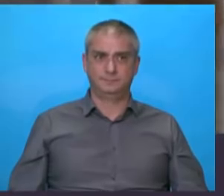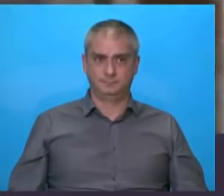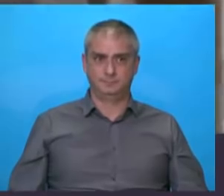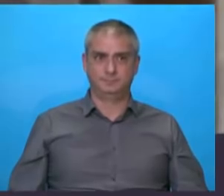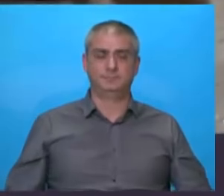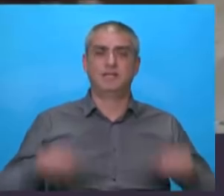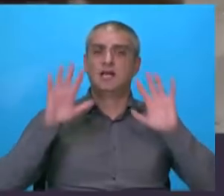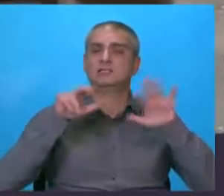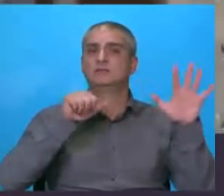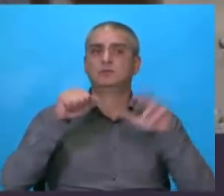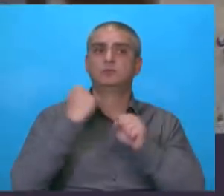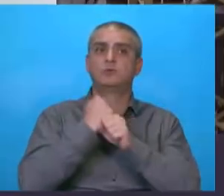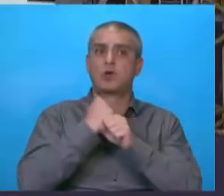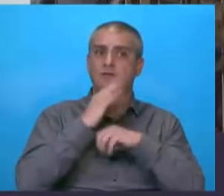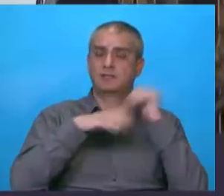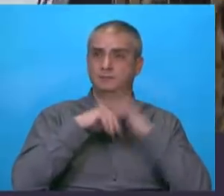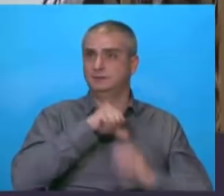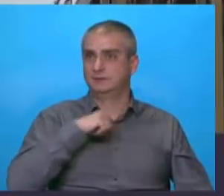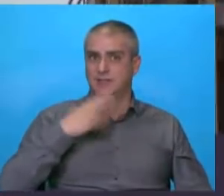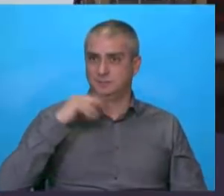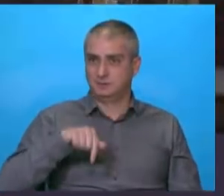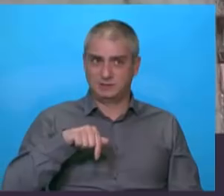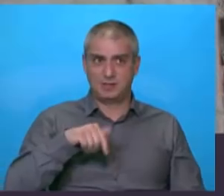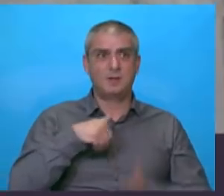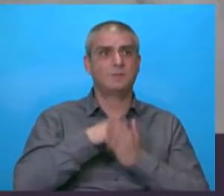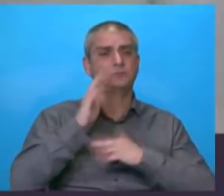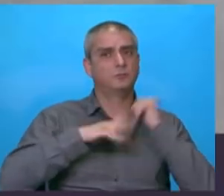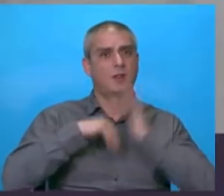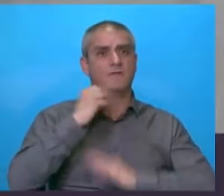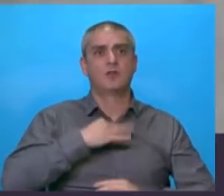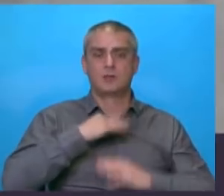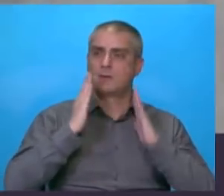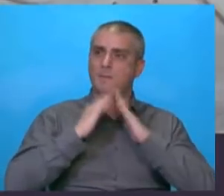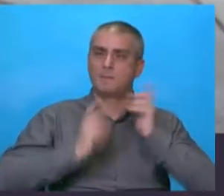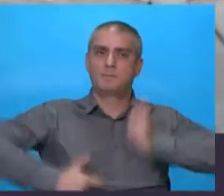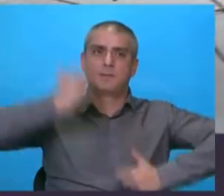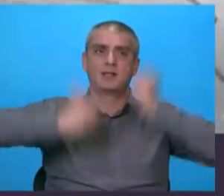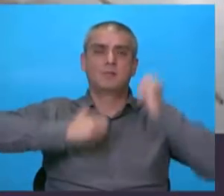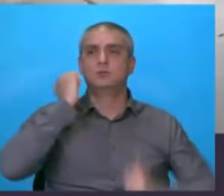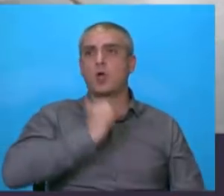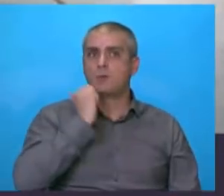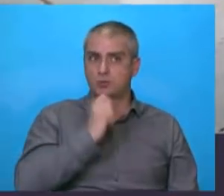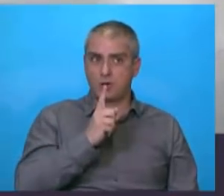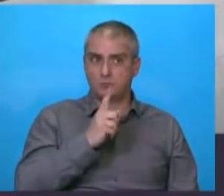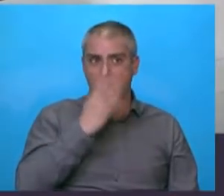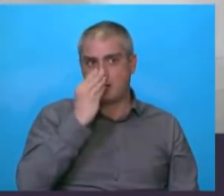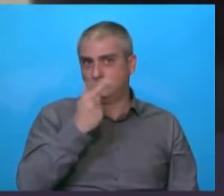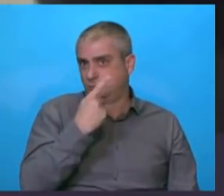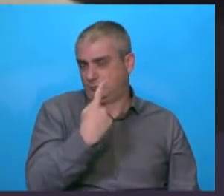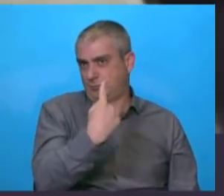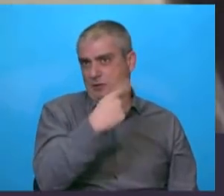10,600 עובדי בניין סינים בישראל ממשיכים לבנות למעננו בתים ומגדלים יום יום, חשודים מעצם מיותם